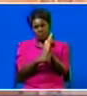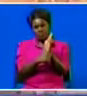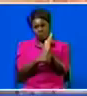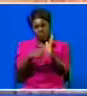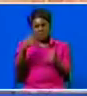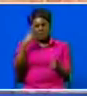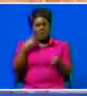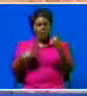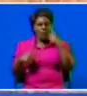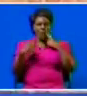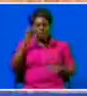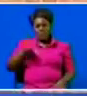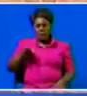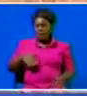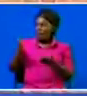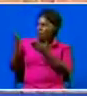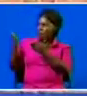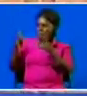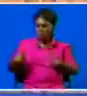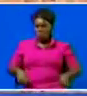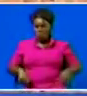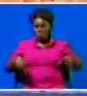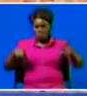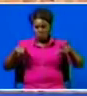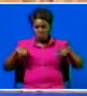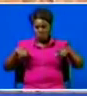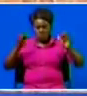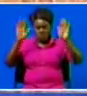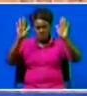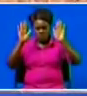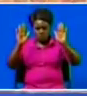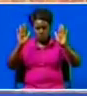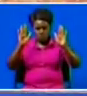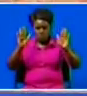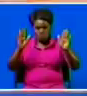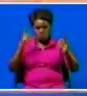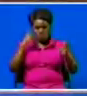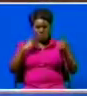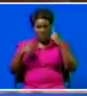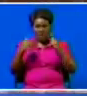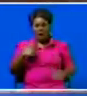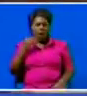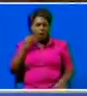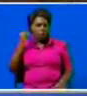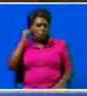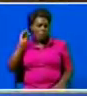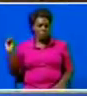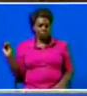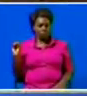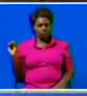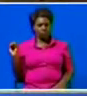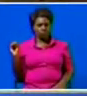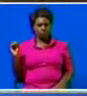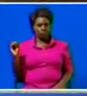Kilio cha mama Pamela Otieno, mkazi mtaa wa Nyahera Kisumu, kilio cha kujipata bila makazi.